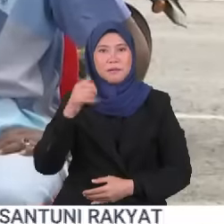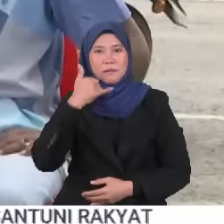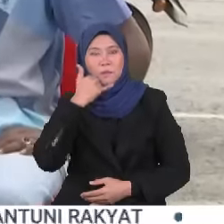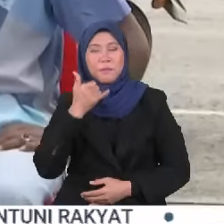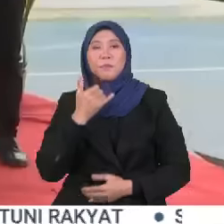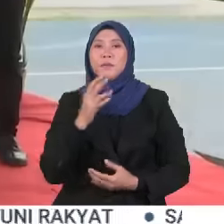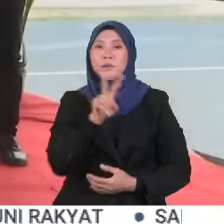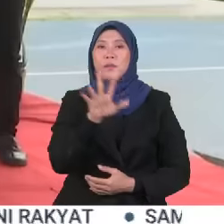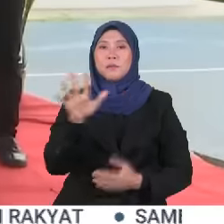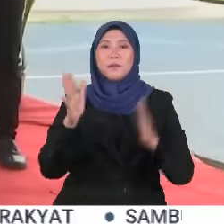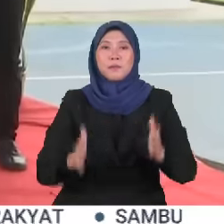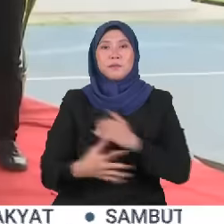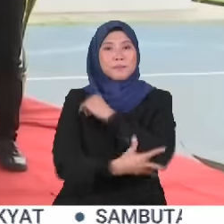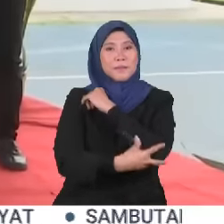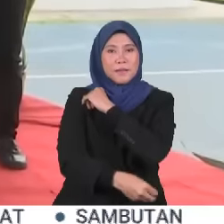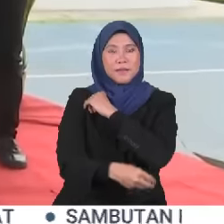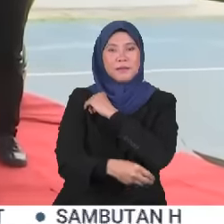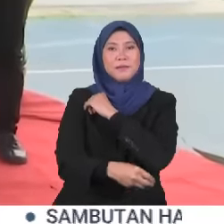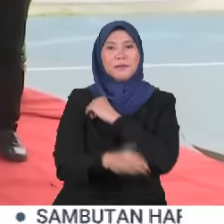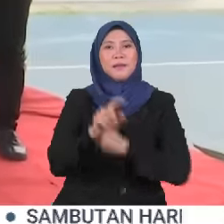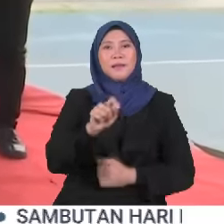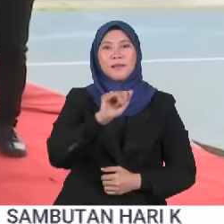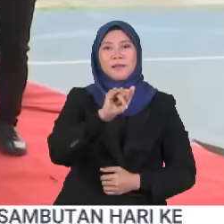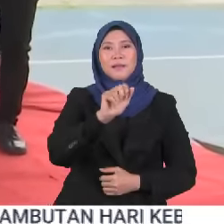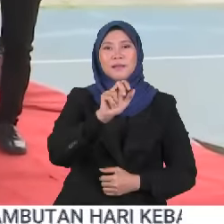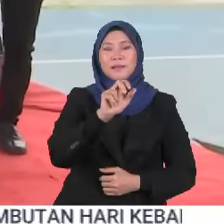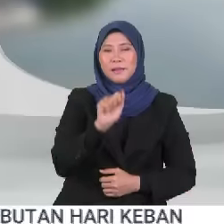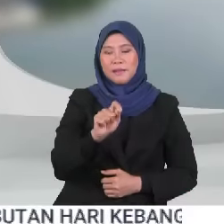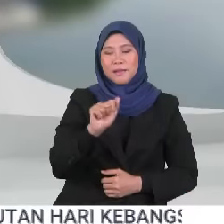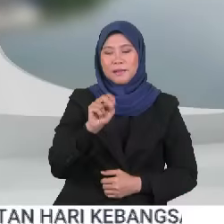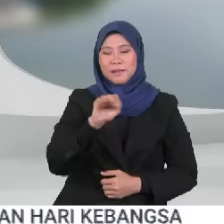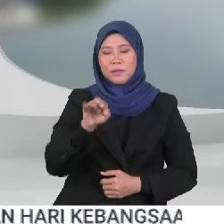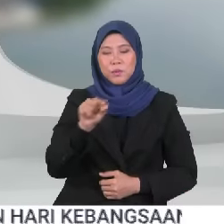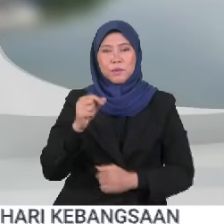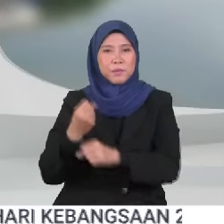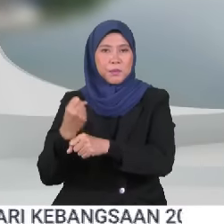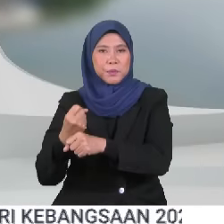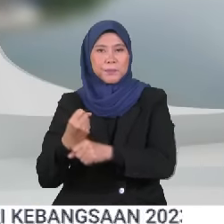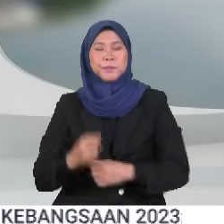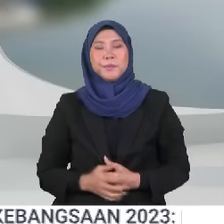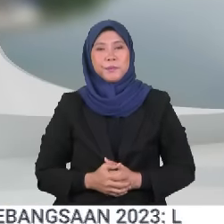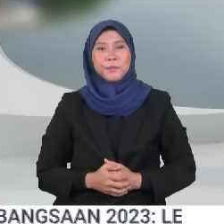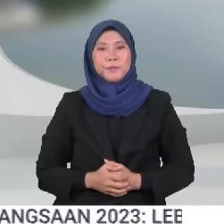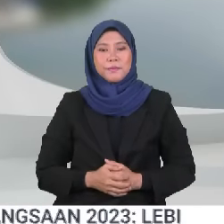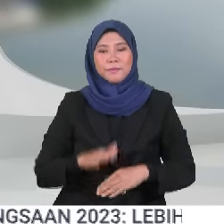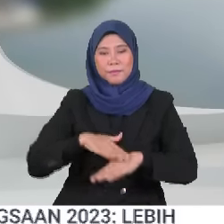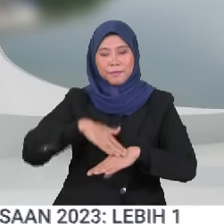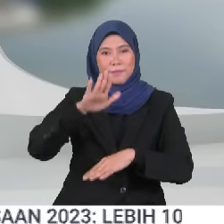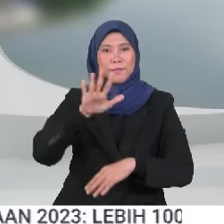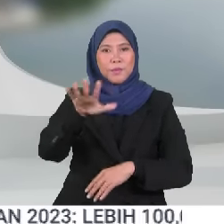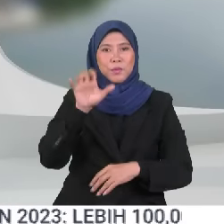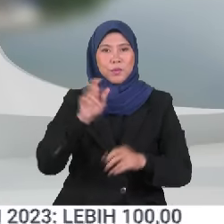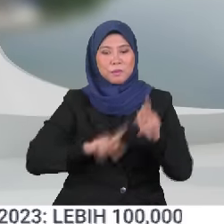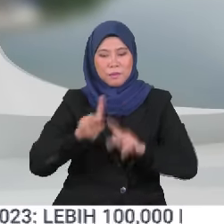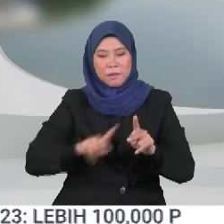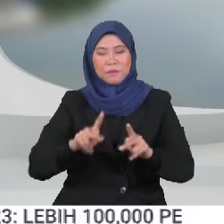25 asnaf sekitar mungkin Tanjung Batu sementara itu lebih 500 penduduk